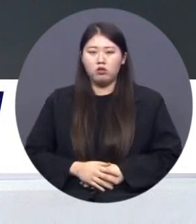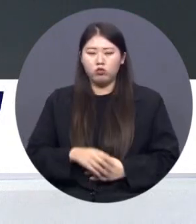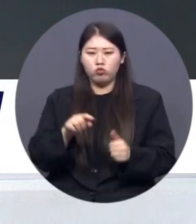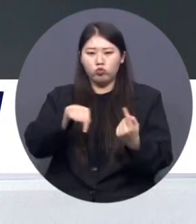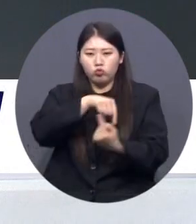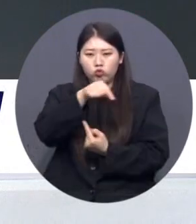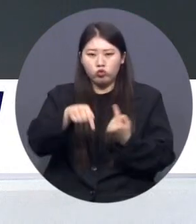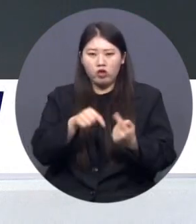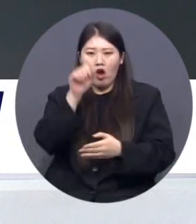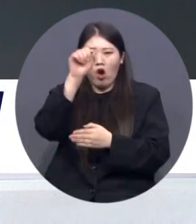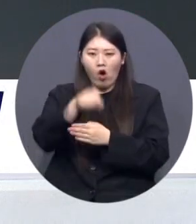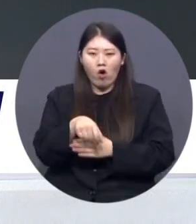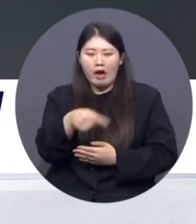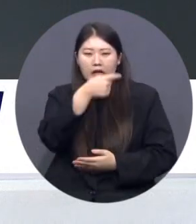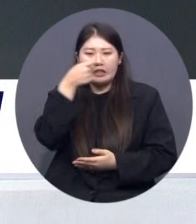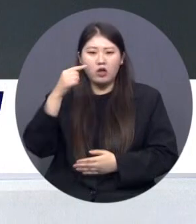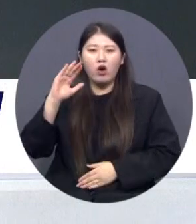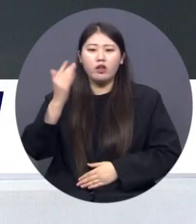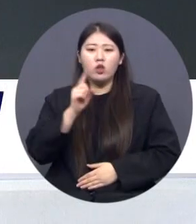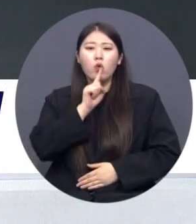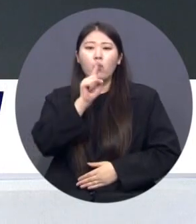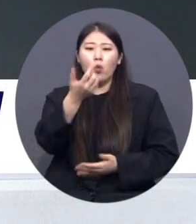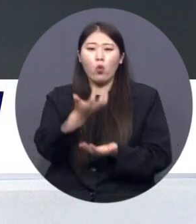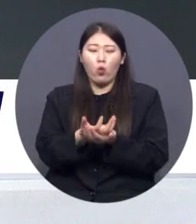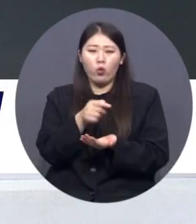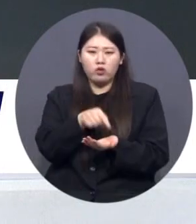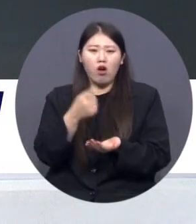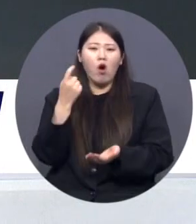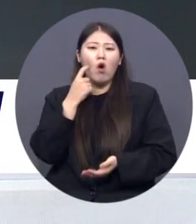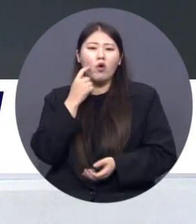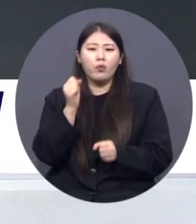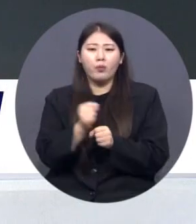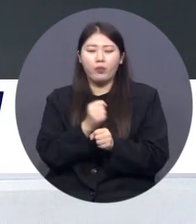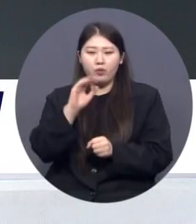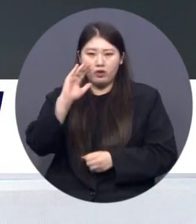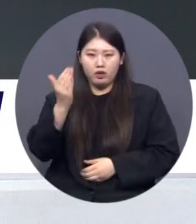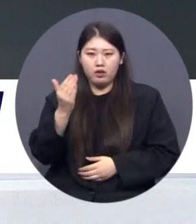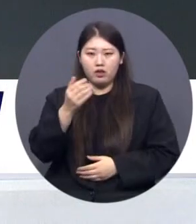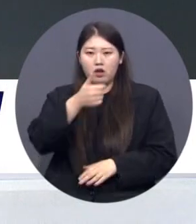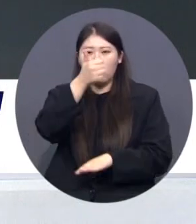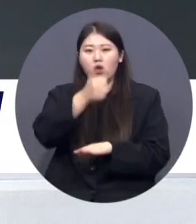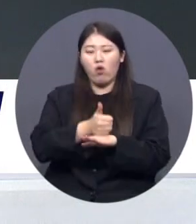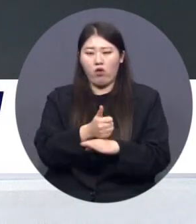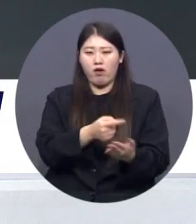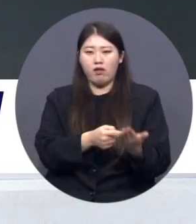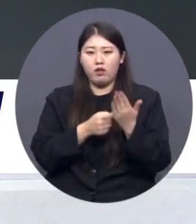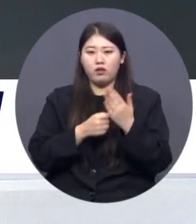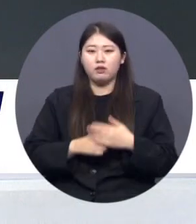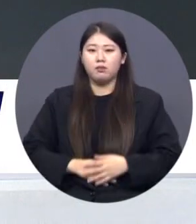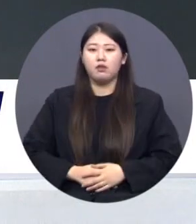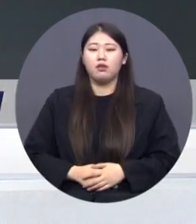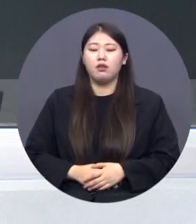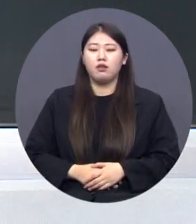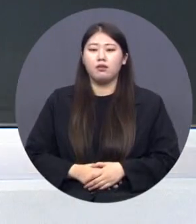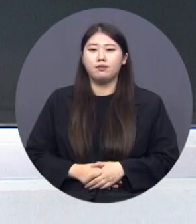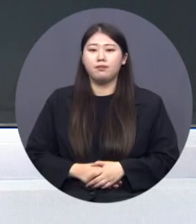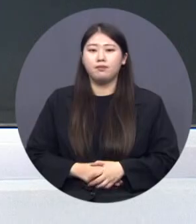허가의 결정적 근거가 된 보고서가 허위로 작성됐다는 수사 결과가 나왔습니다. 김하은